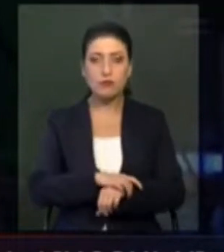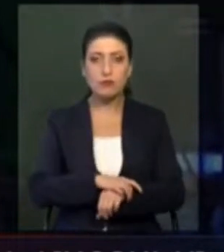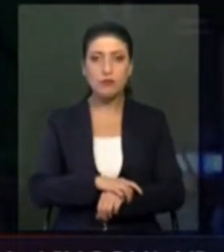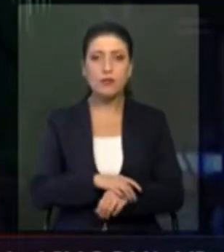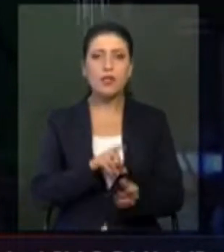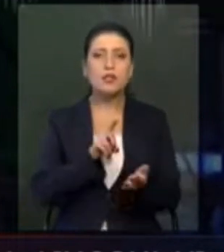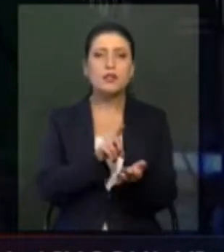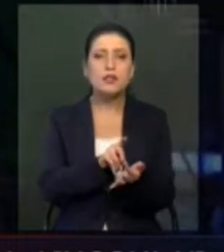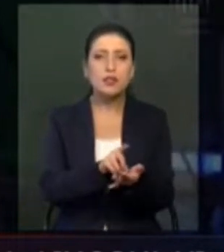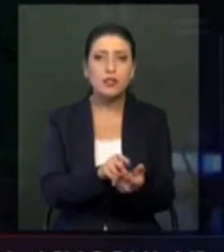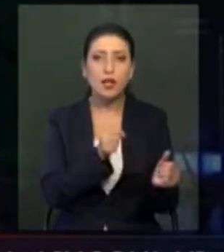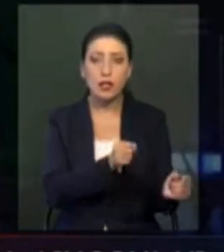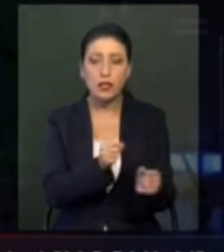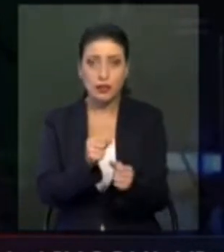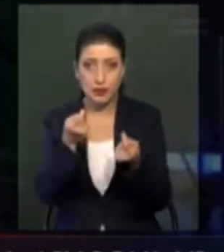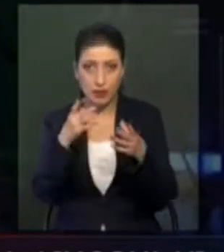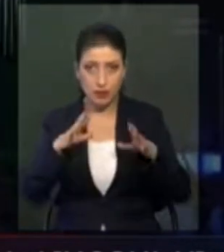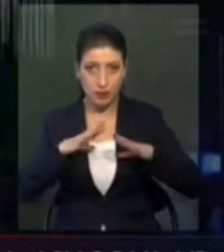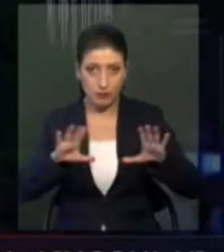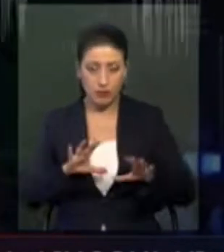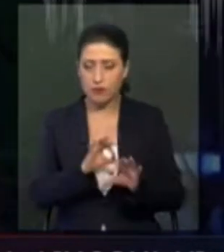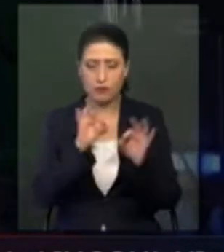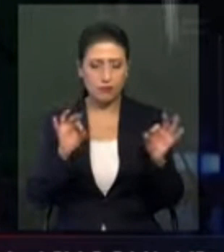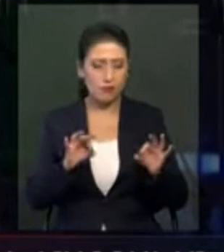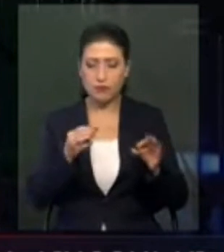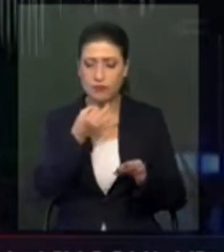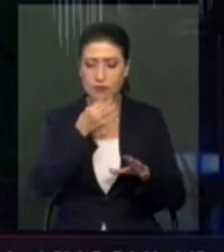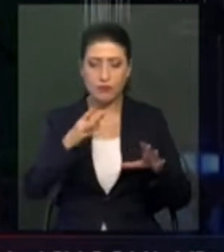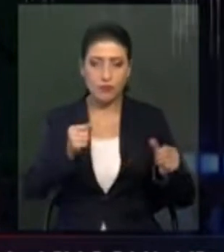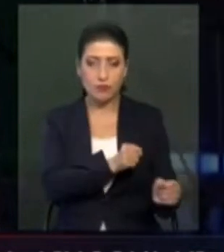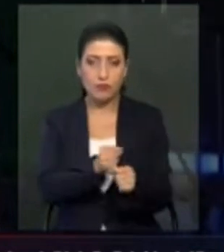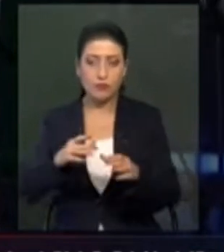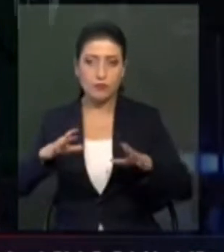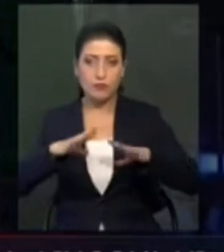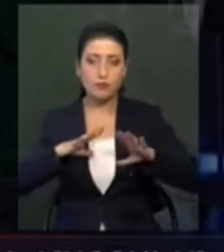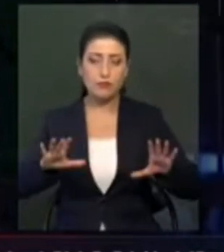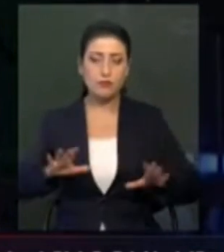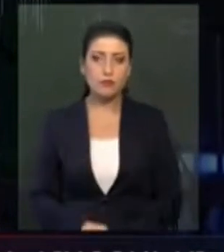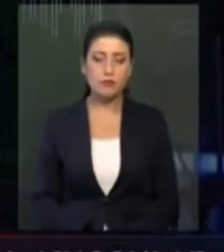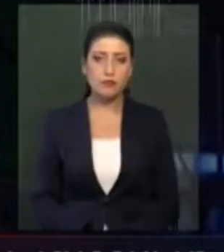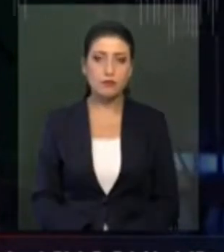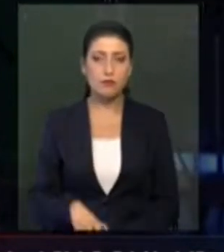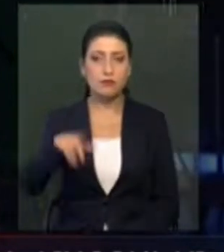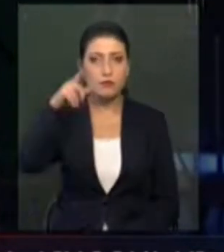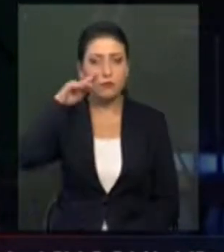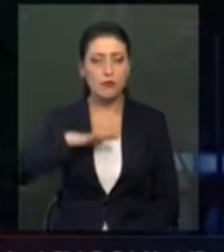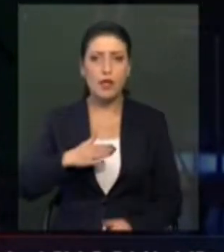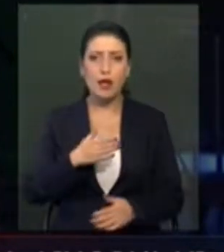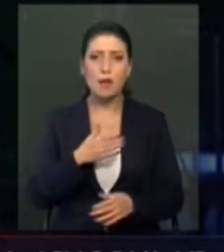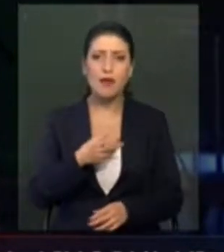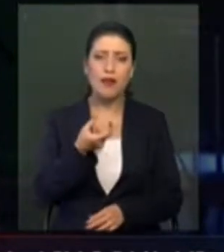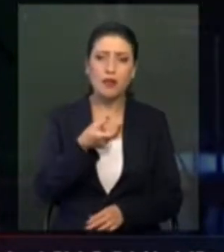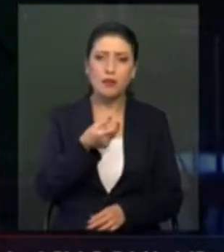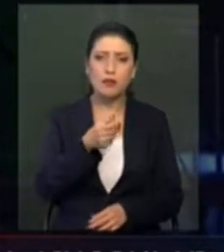տեսակ տեխնիկայից Կրակոց դեռ չի եղել, չէ՞։ Չէ, դեռ տես չենք ունեցել։ Հայկական կողմը պասիվ չի մնում,